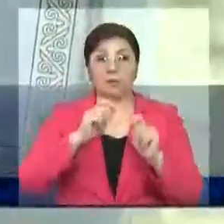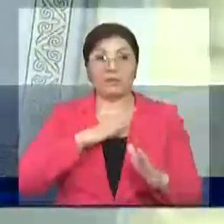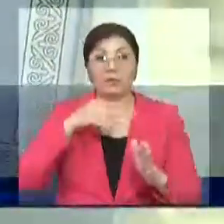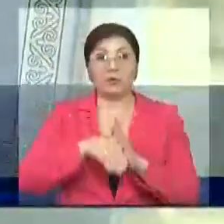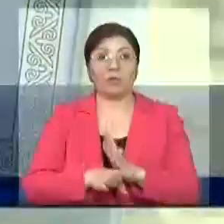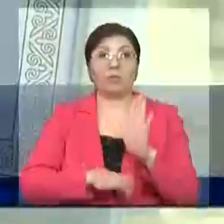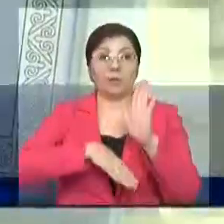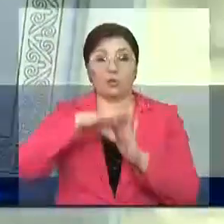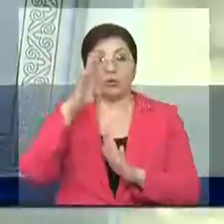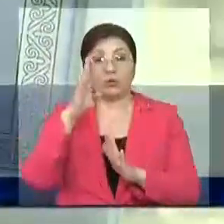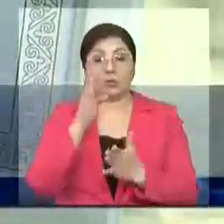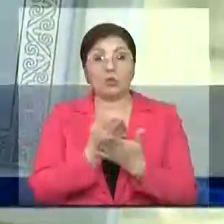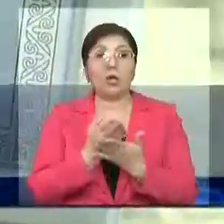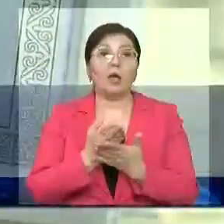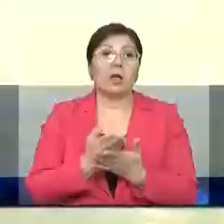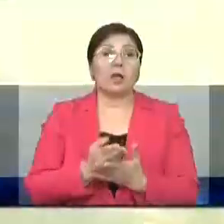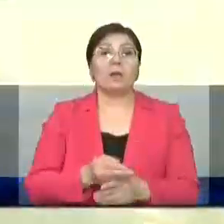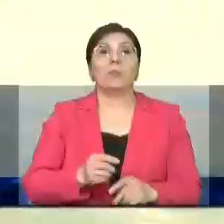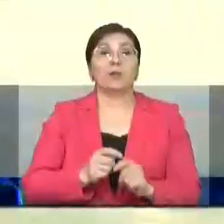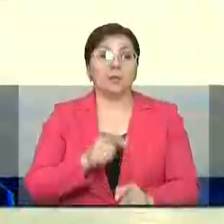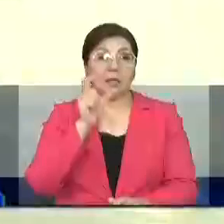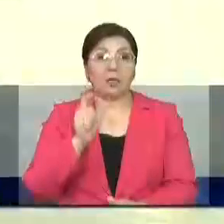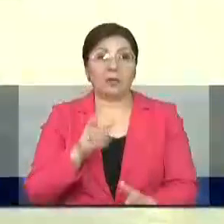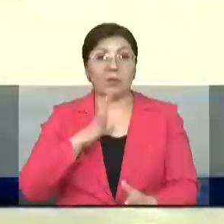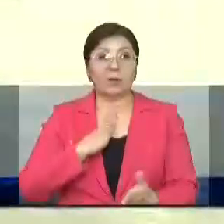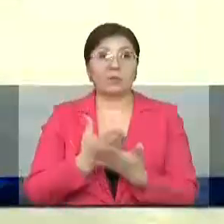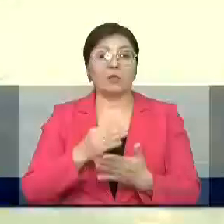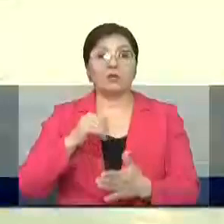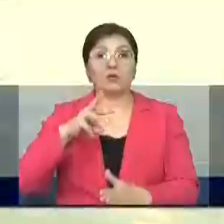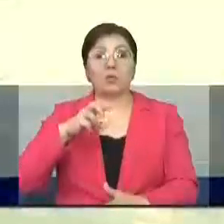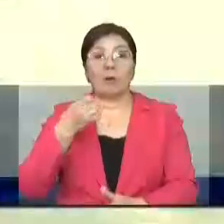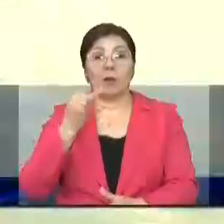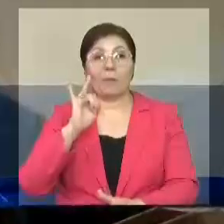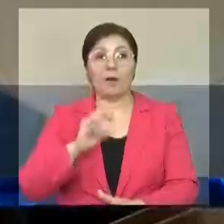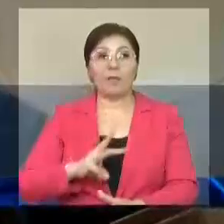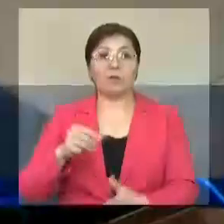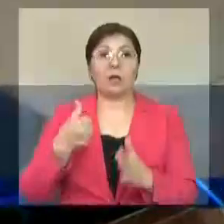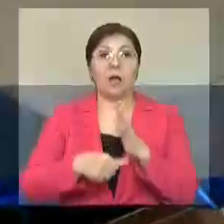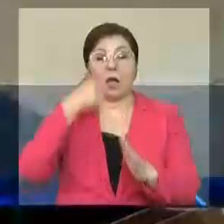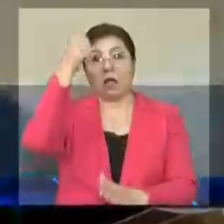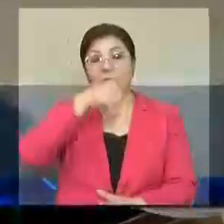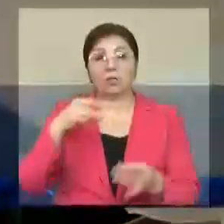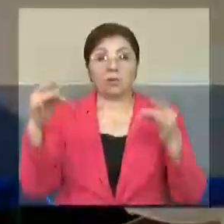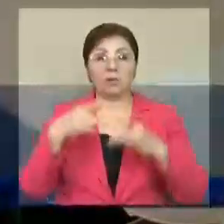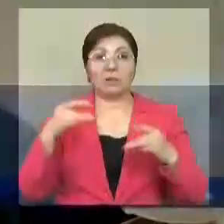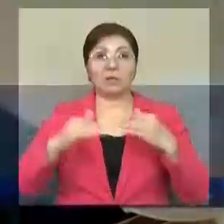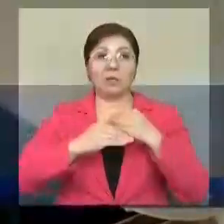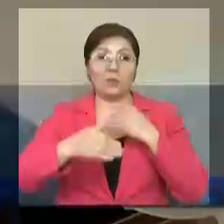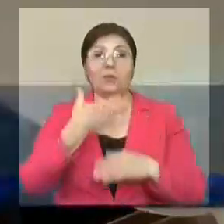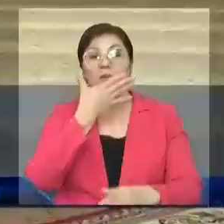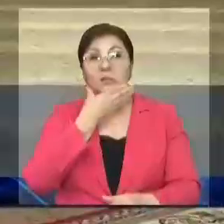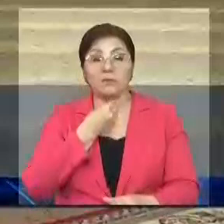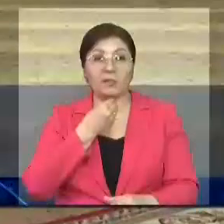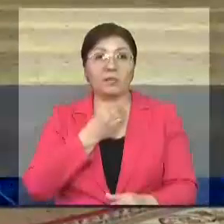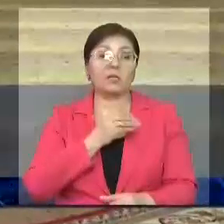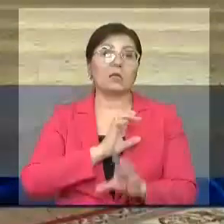Араларында үздік бағбаншы аталымында иеленген жан бар. Ол Жұмабай Мырзағалиев. Ол 6 жыл бойы мейрамхана ауласын гүлдендіріп келеді.